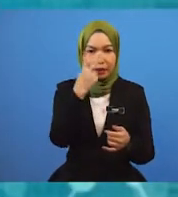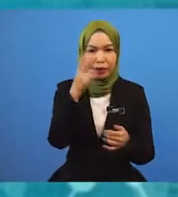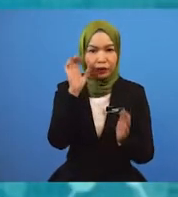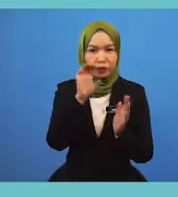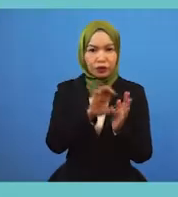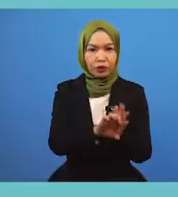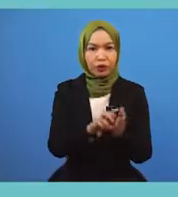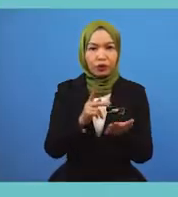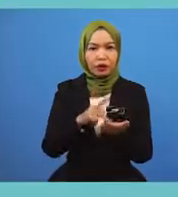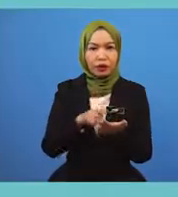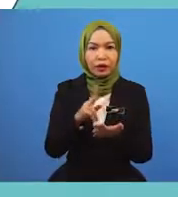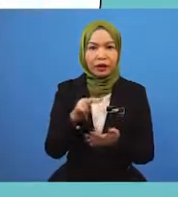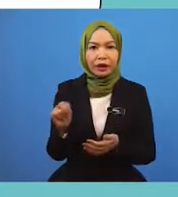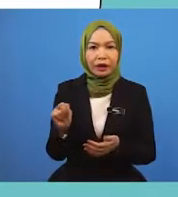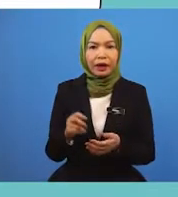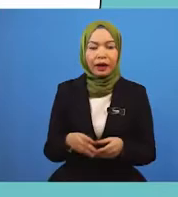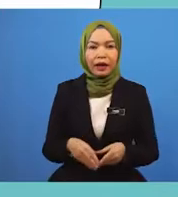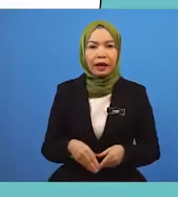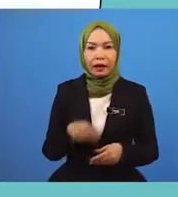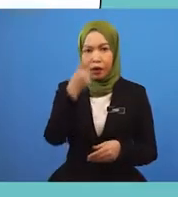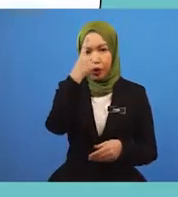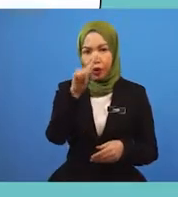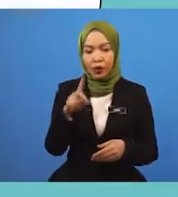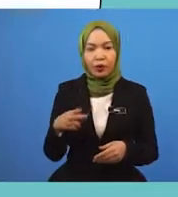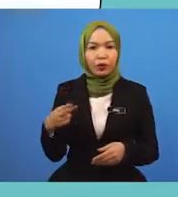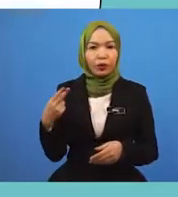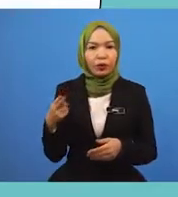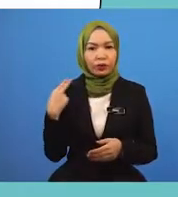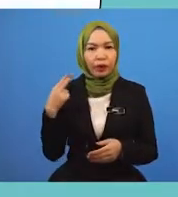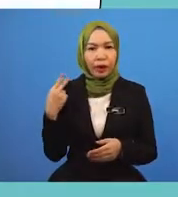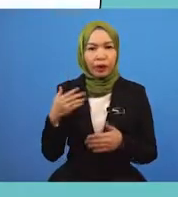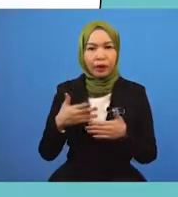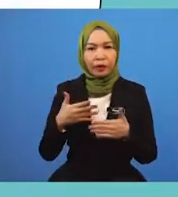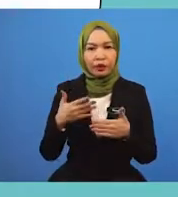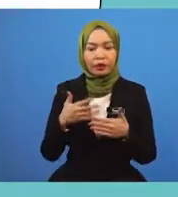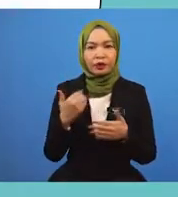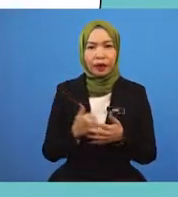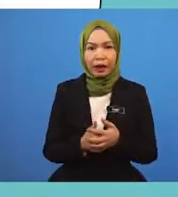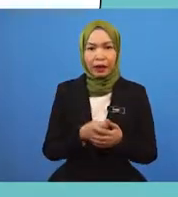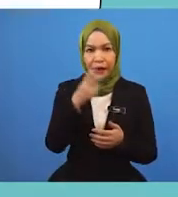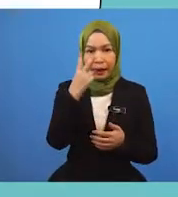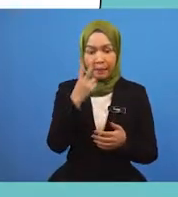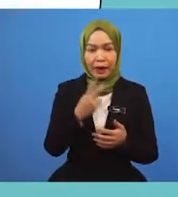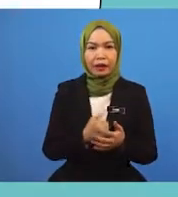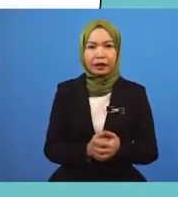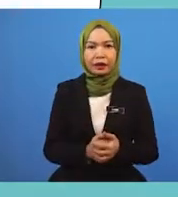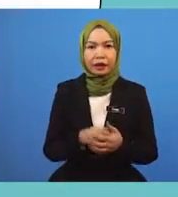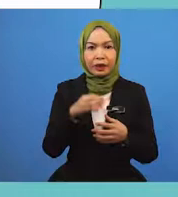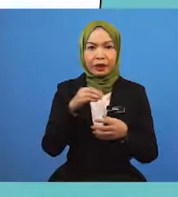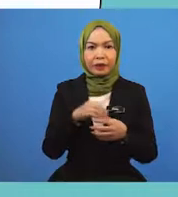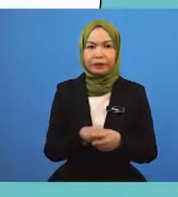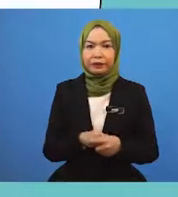contoh pengiraan bagi haba penutralan. Nampak ya? Dalam tindak